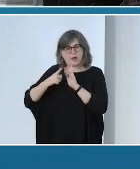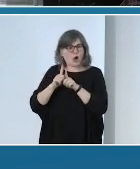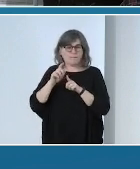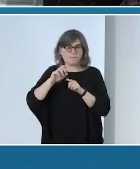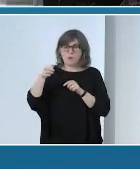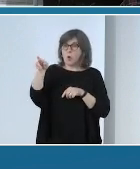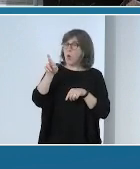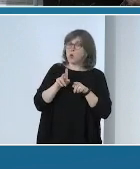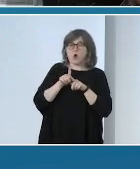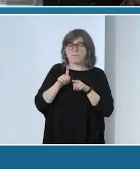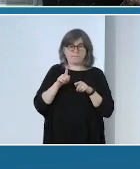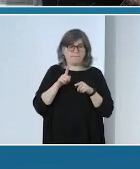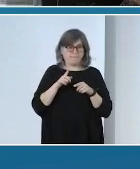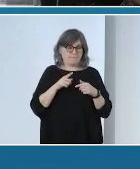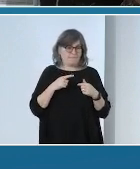c'était l'aller.